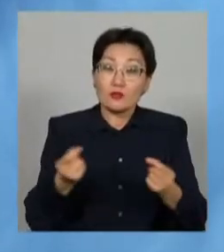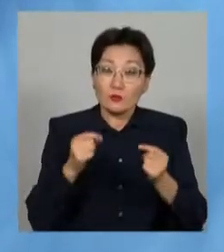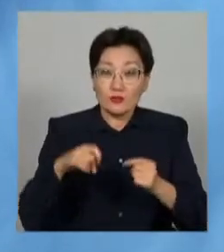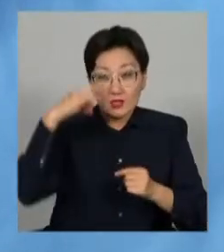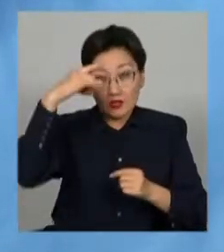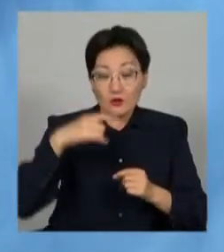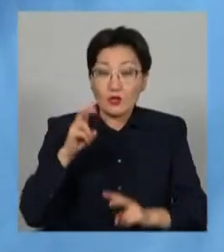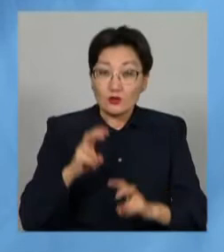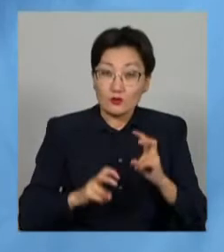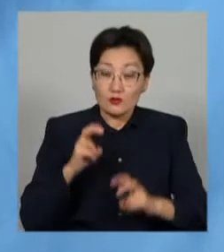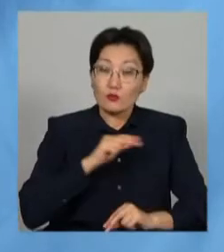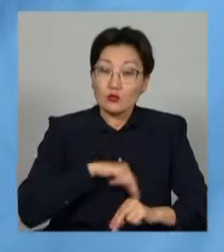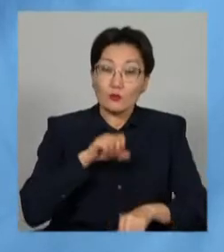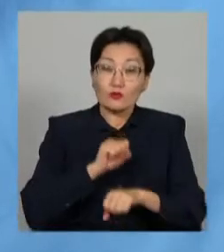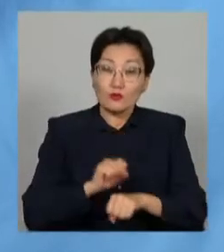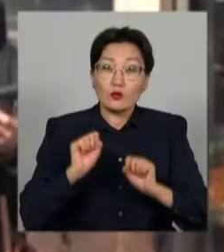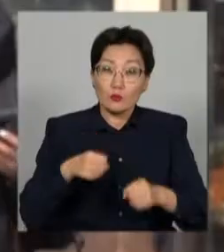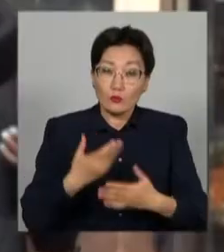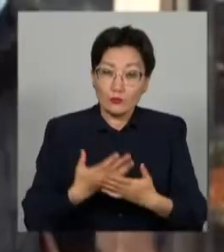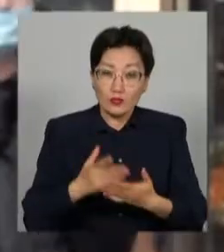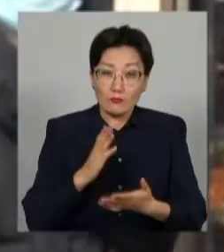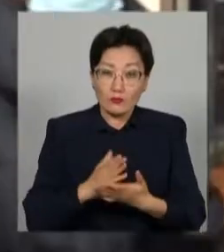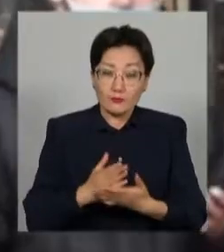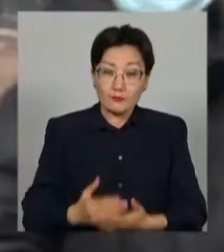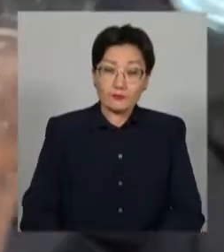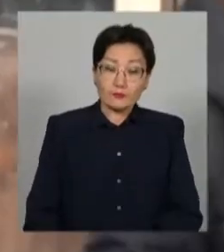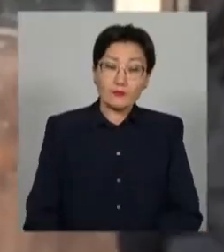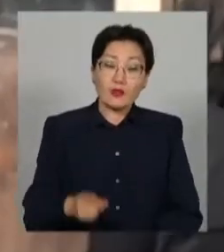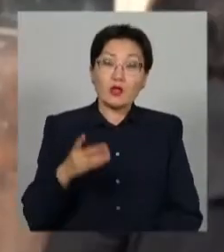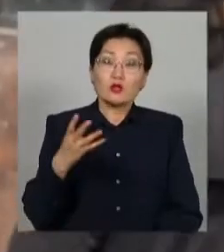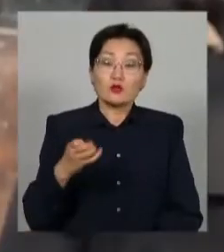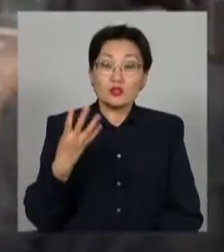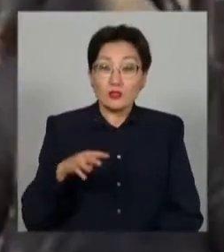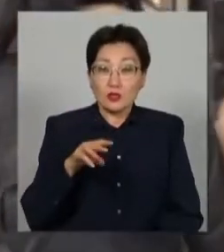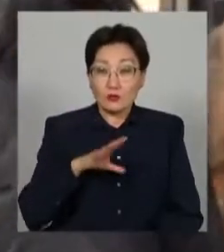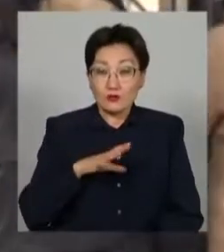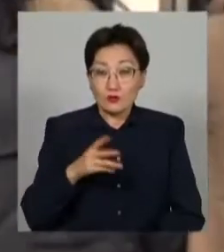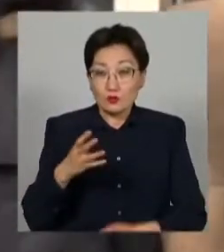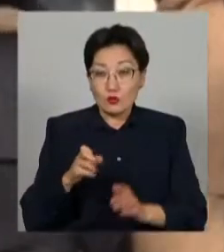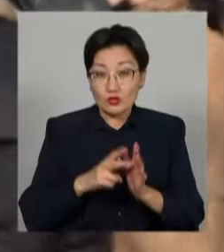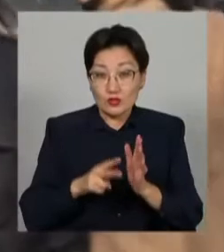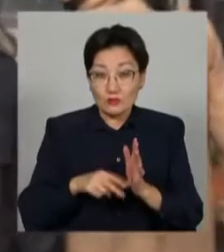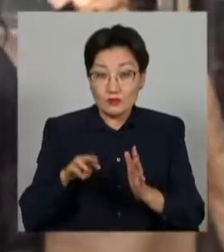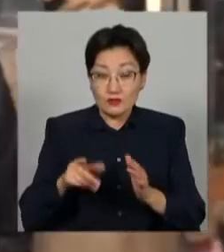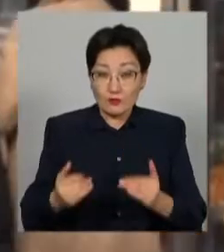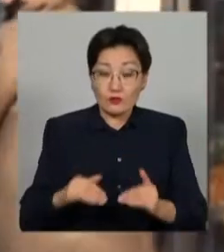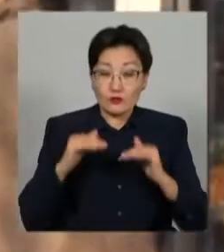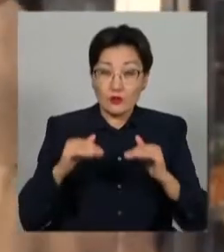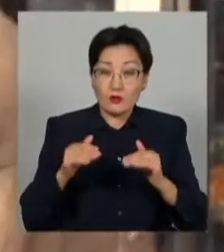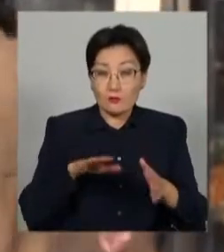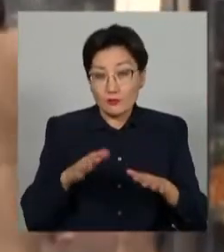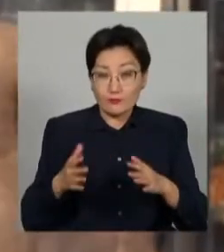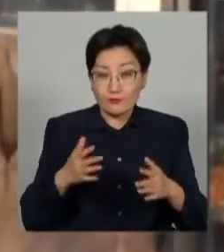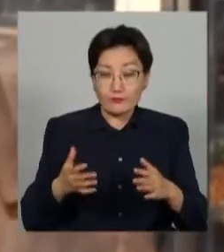отандық өндіріс тұралауы мүмкін деген болжам жасап отыр. Кеше ғана 440 болды. Бүгін 470. Ар жағы бер жағы болып